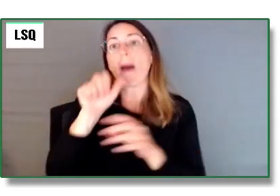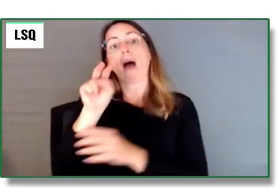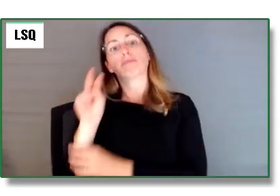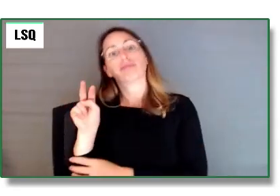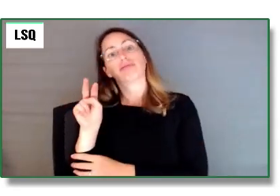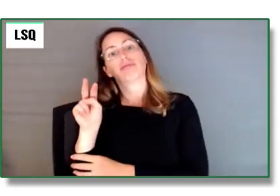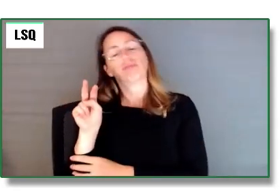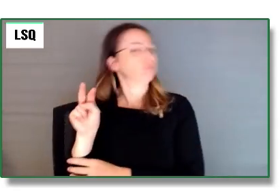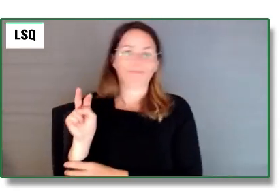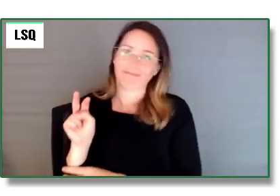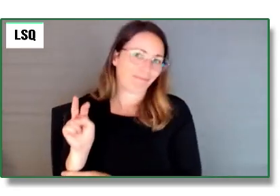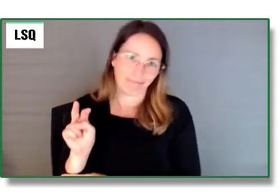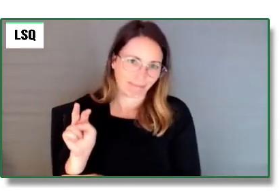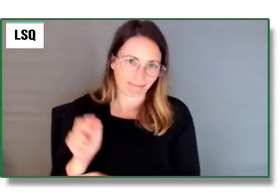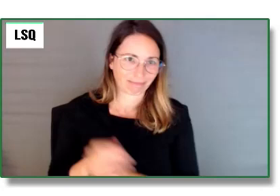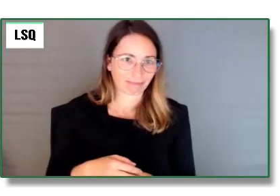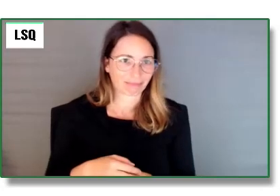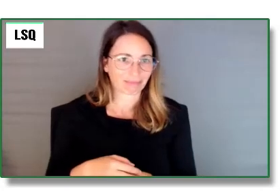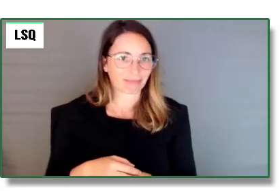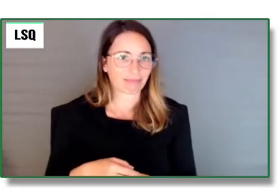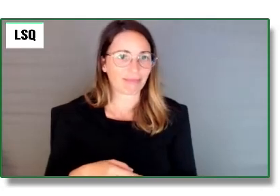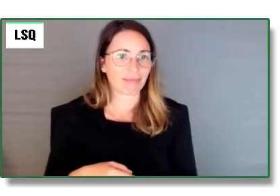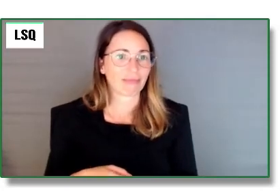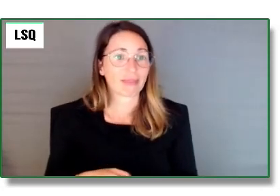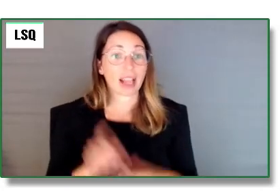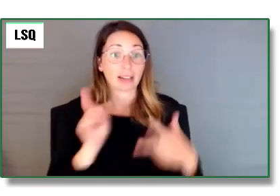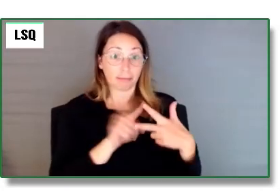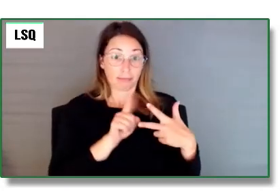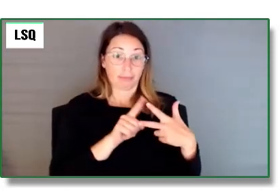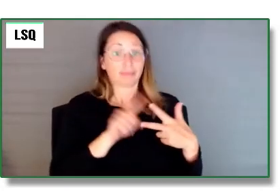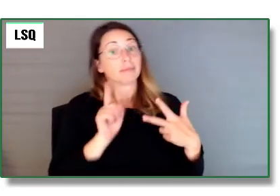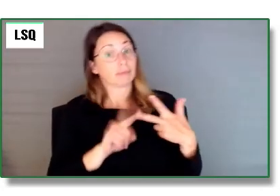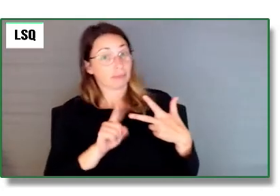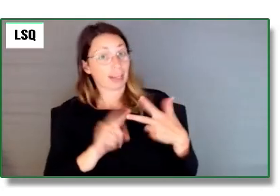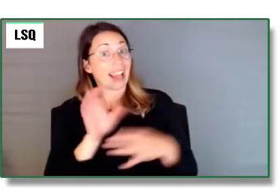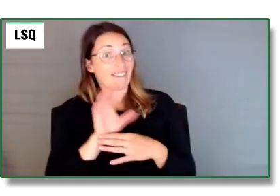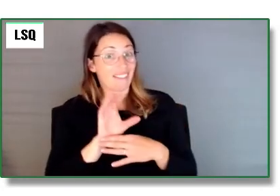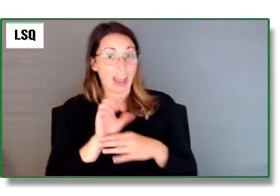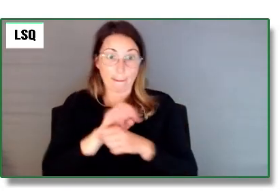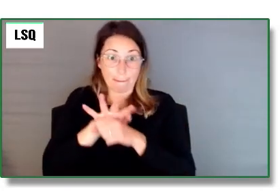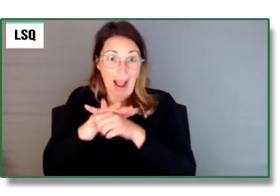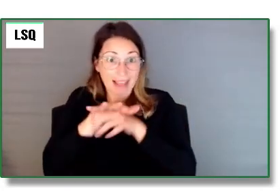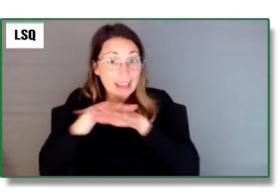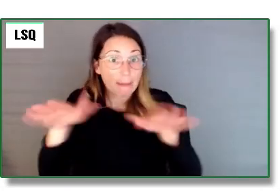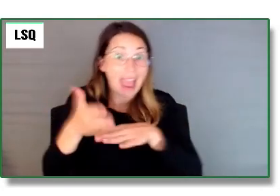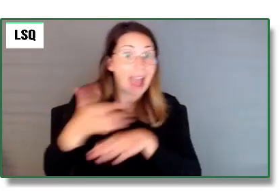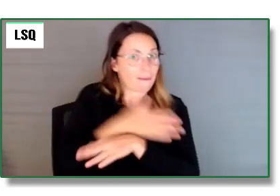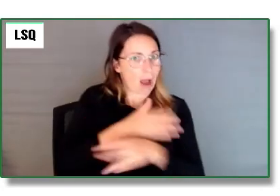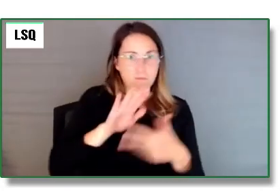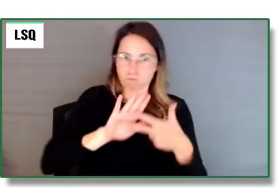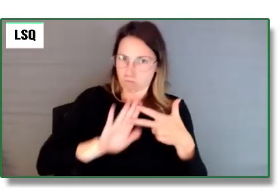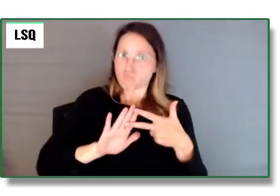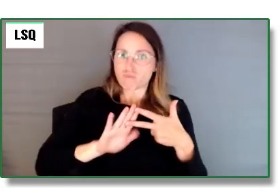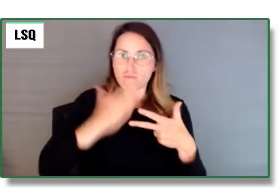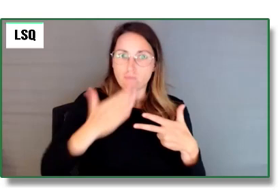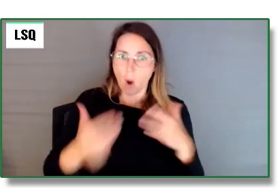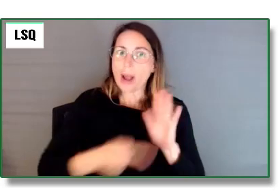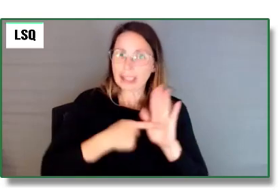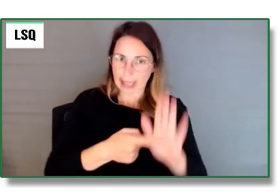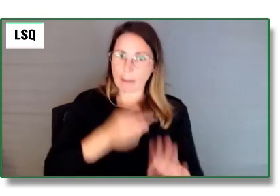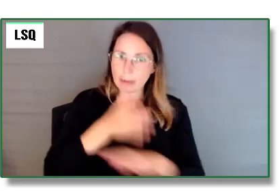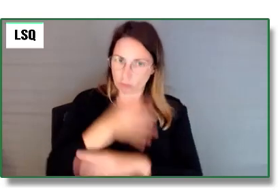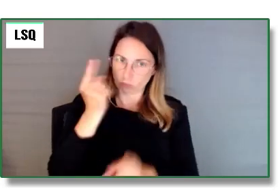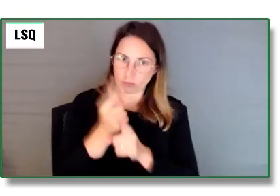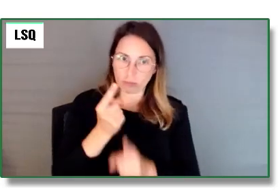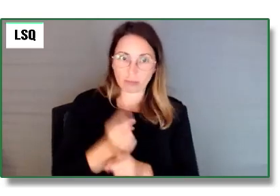numéro 2 et 3, avant la pandémie, étaient également d'excellents exemples de l'accessibilité par la conception. En fait, il s'agissait de